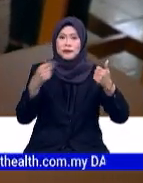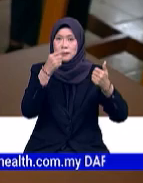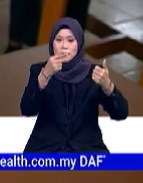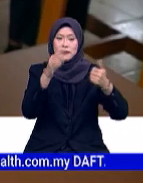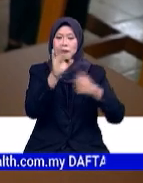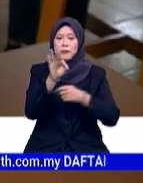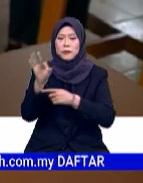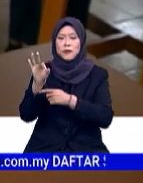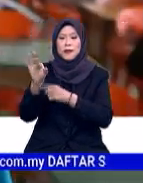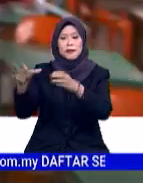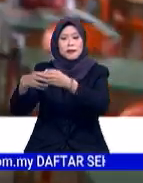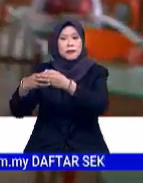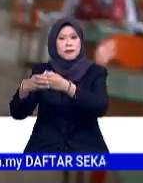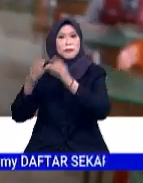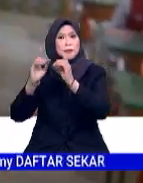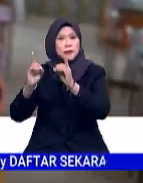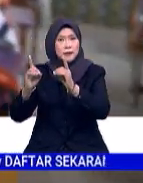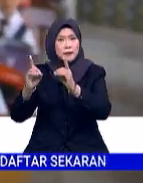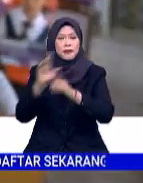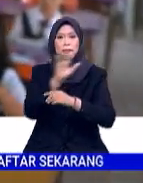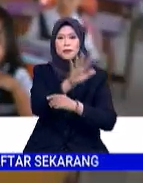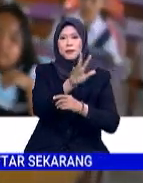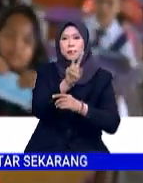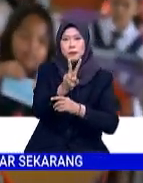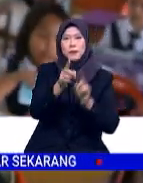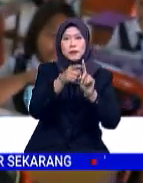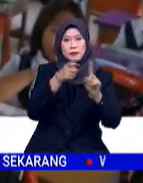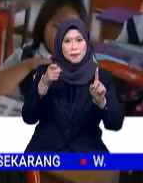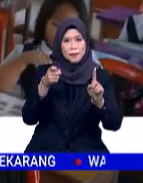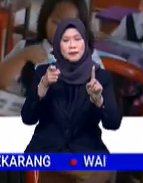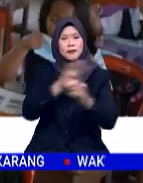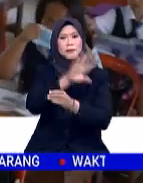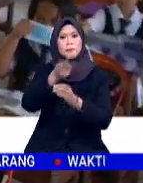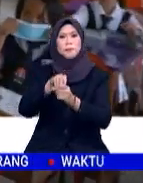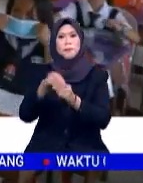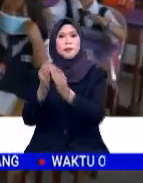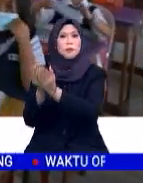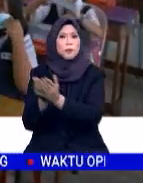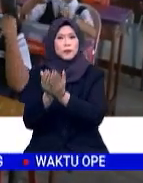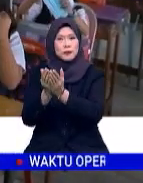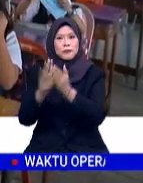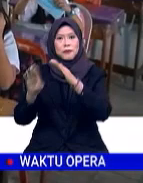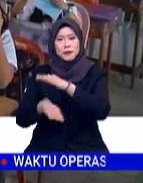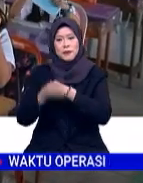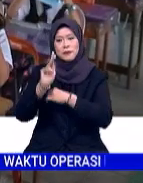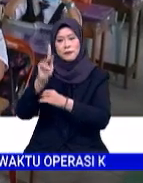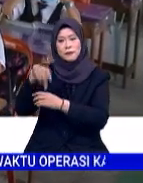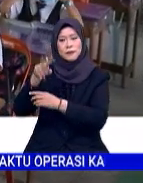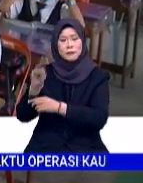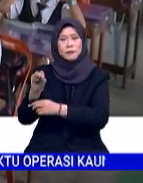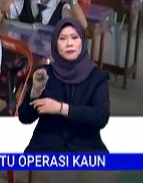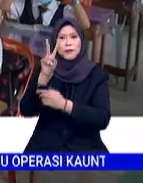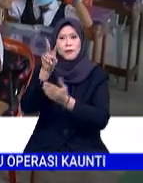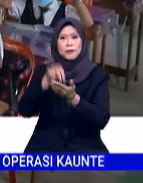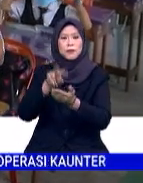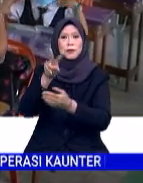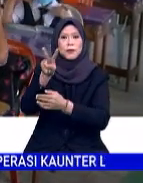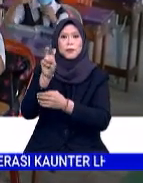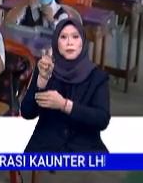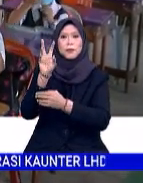99 kluster pendidikan 52 daripadanya ialah melibatkan sekolah di bawah KPM dengan